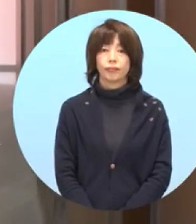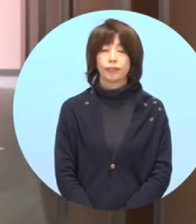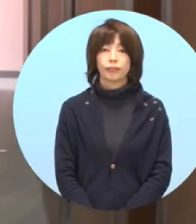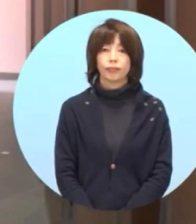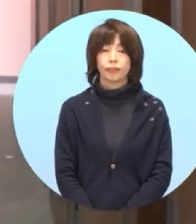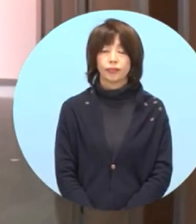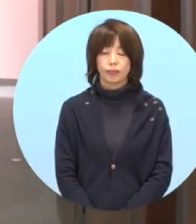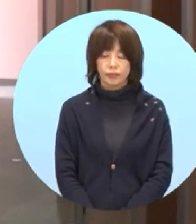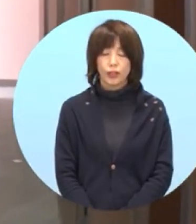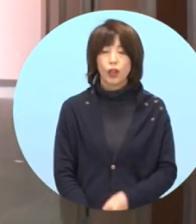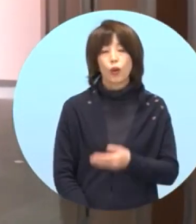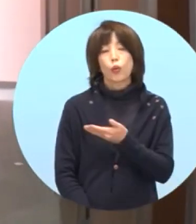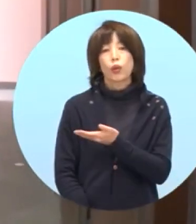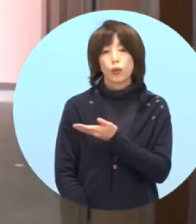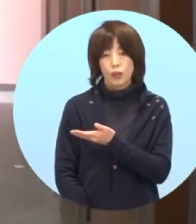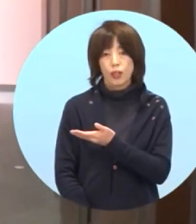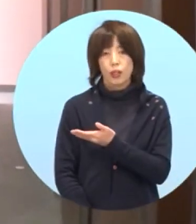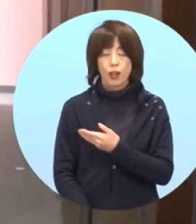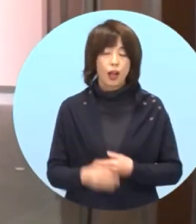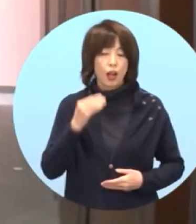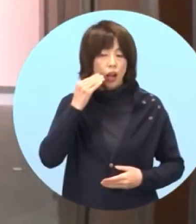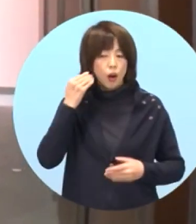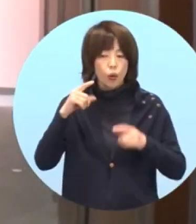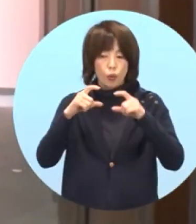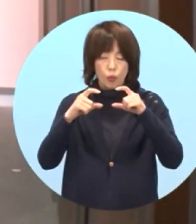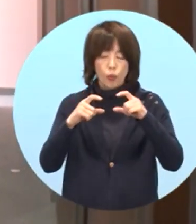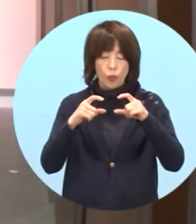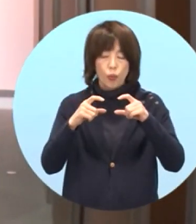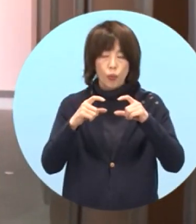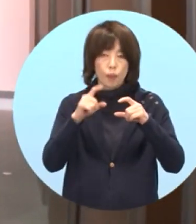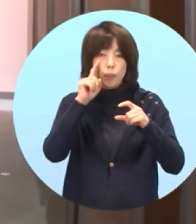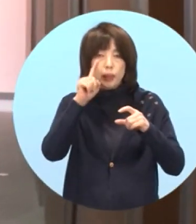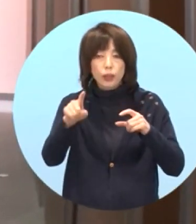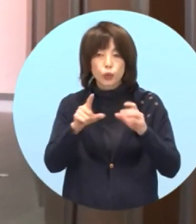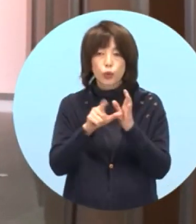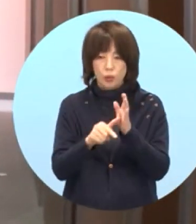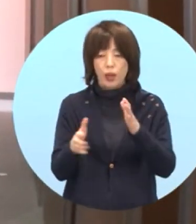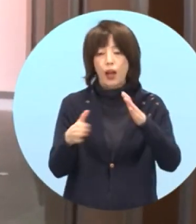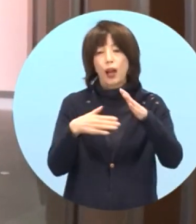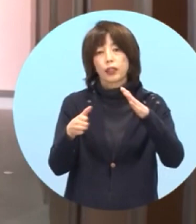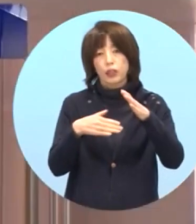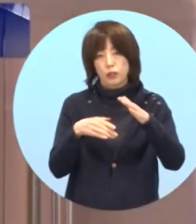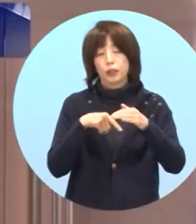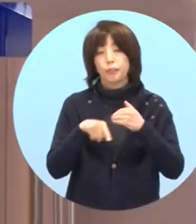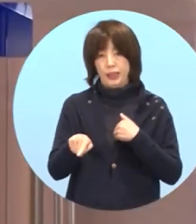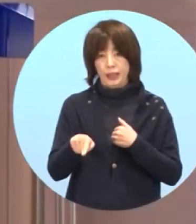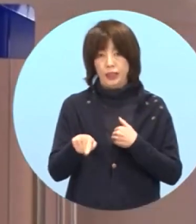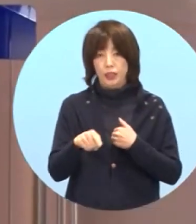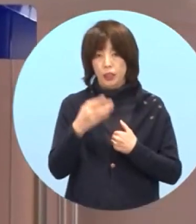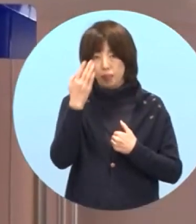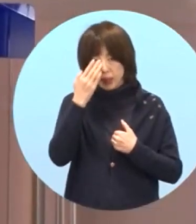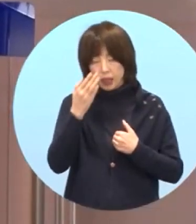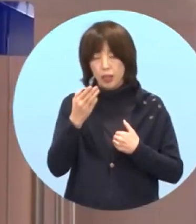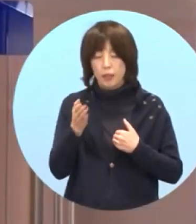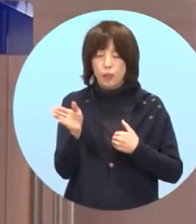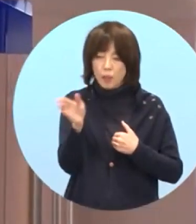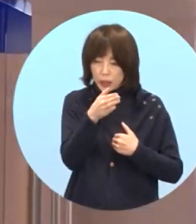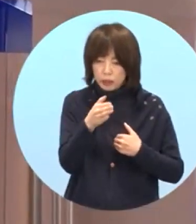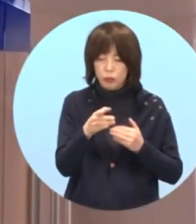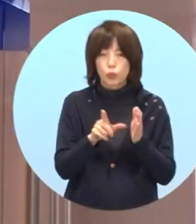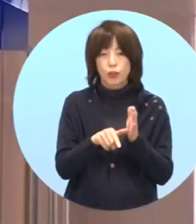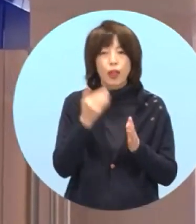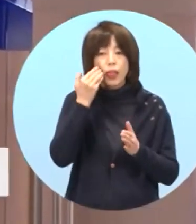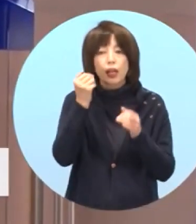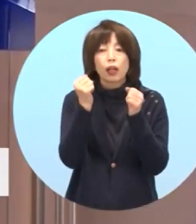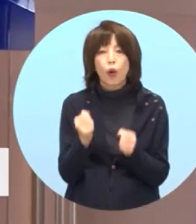い、これはブルーのサインが見えているときは空きということで、見えないときには使用中ということ